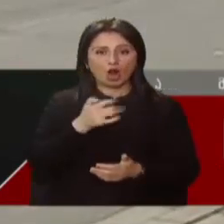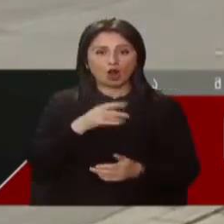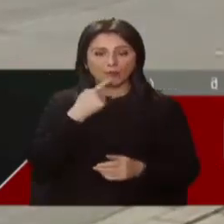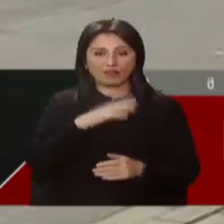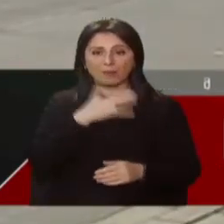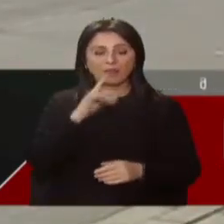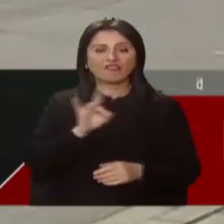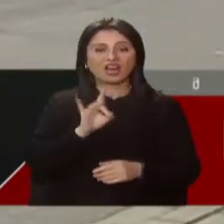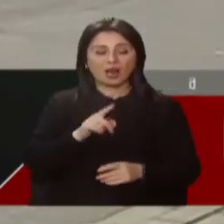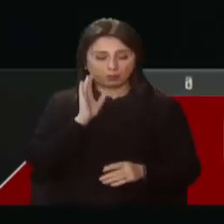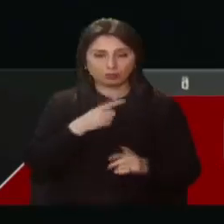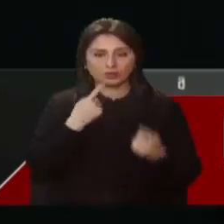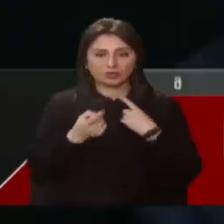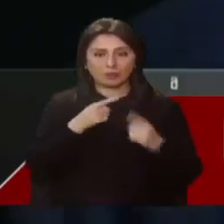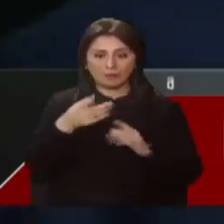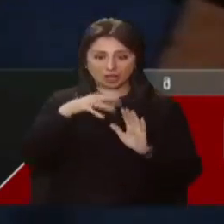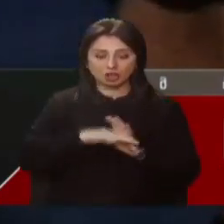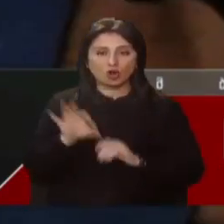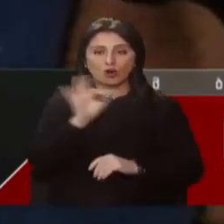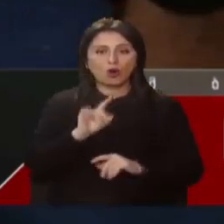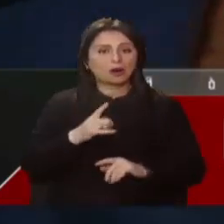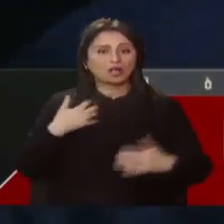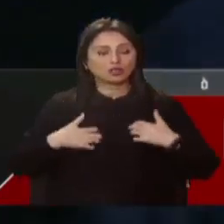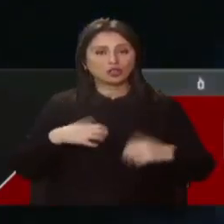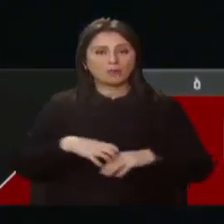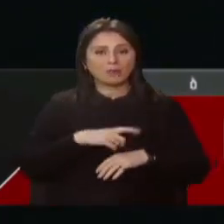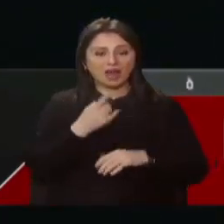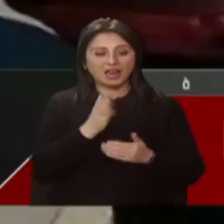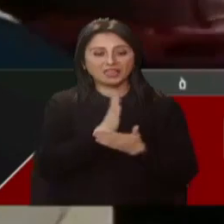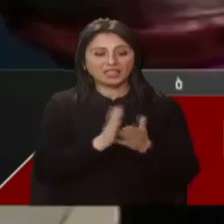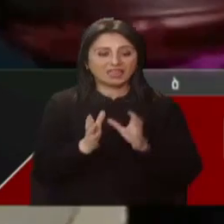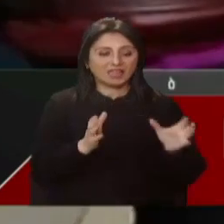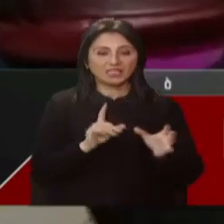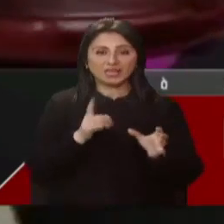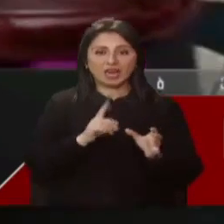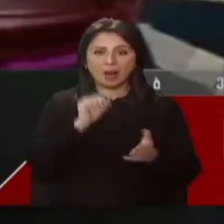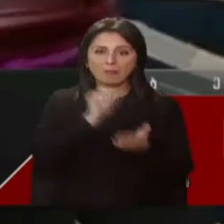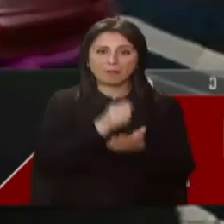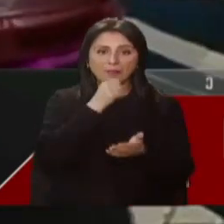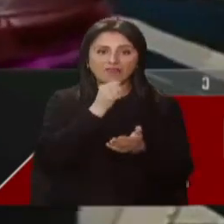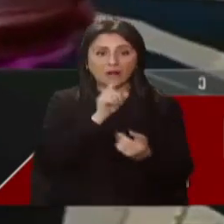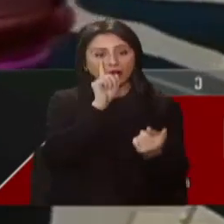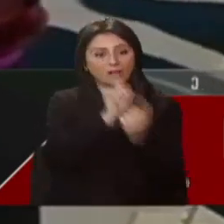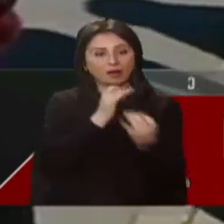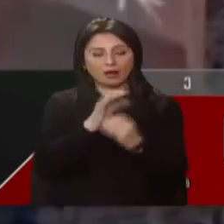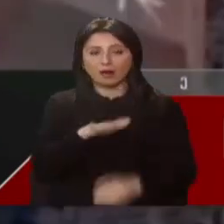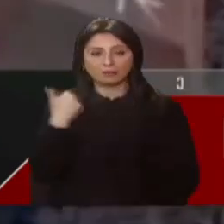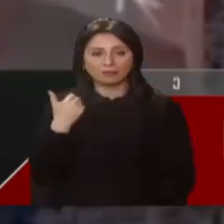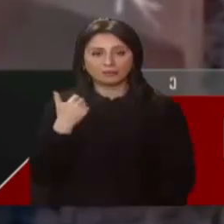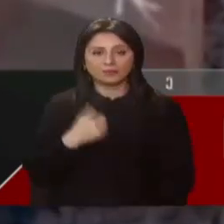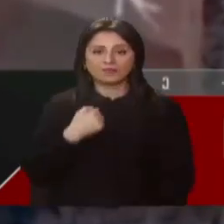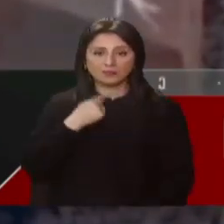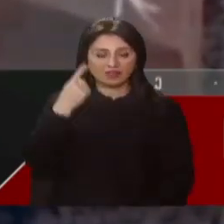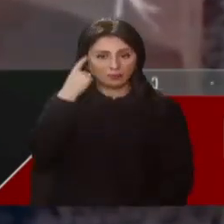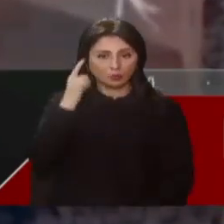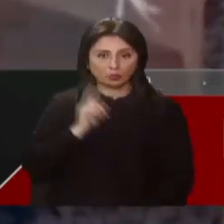მიიჩნევს, ბევრ რამეზე უნდა იმსჯელონ. მათ შორის იმაზეც, რატომ ჩქარობს პარტიის ერთი ნაწილი და რატომ ბრიფინგები და არა პირისპირ კომუნიკაცია. მე